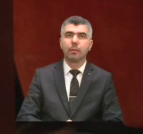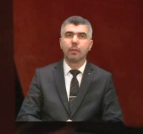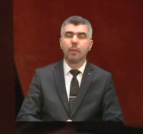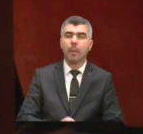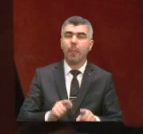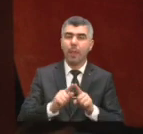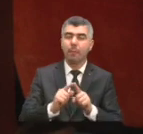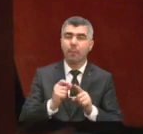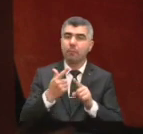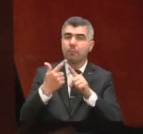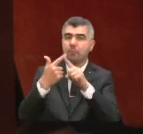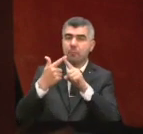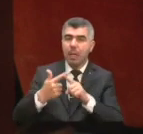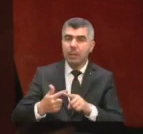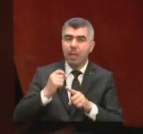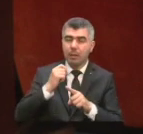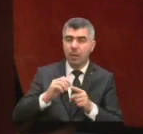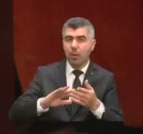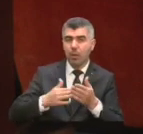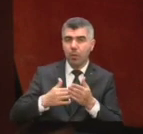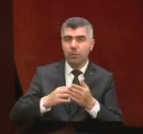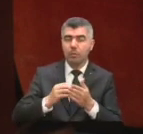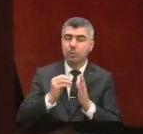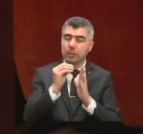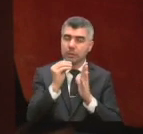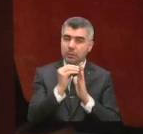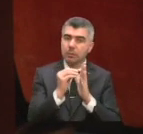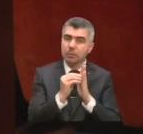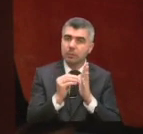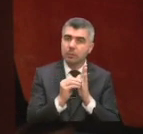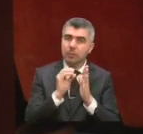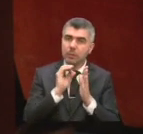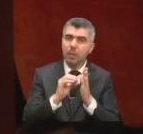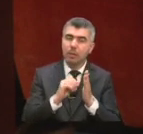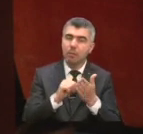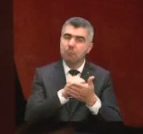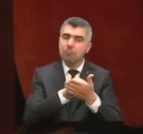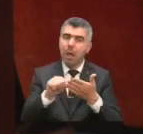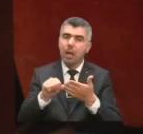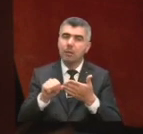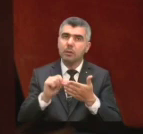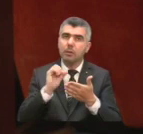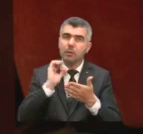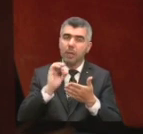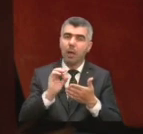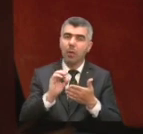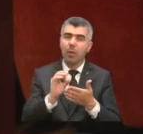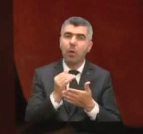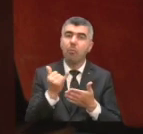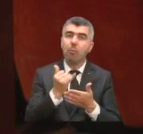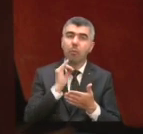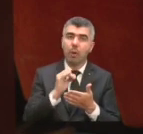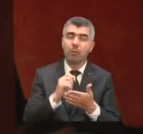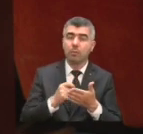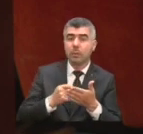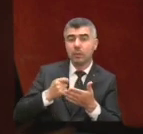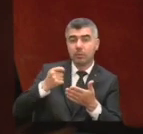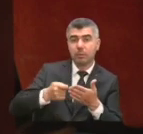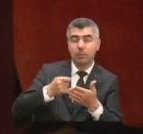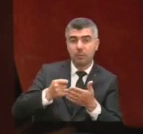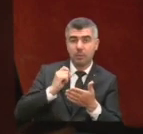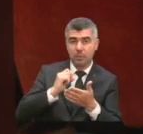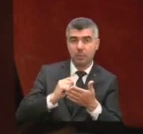يعني الحجم نتاعها في الطلبيات العمومية، وتحددت طرق الوسائل باش تضمن لها انها